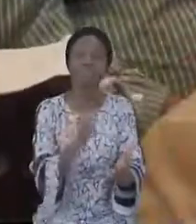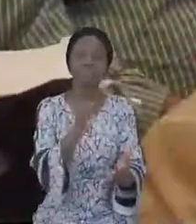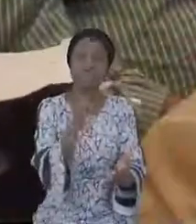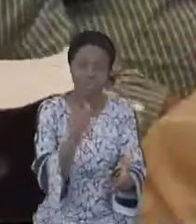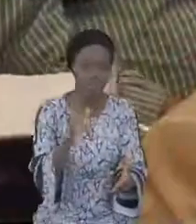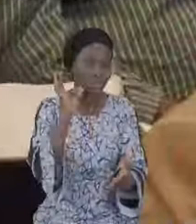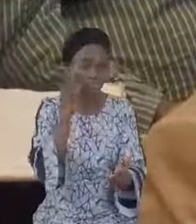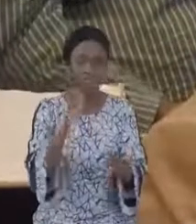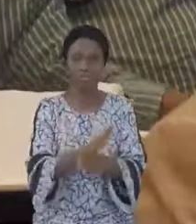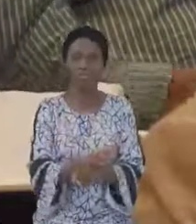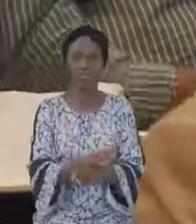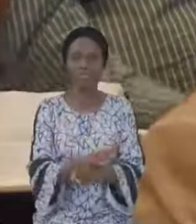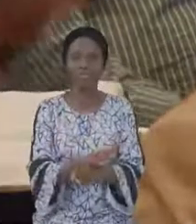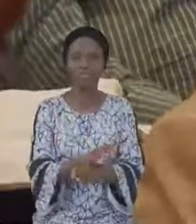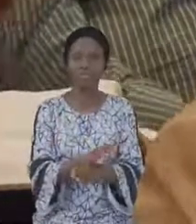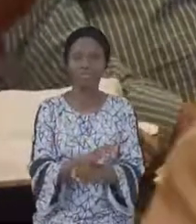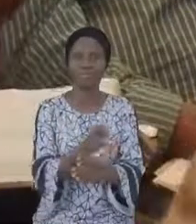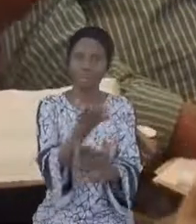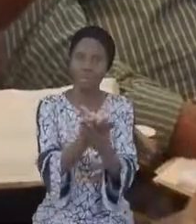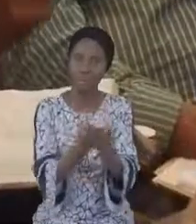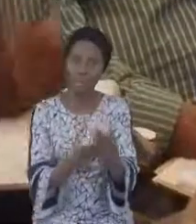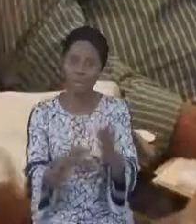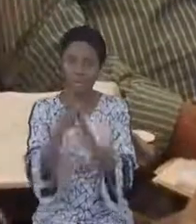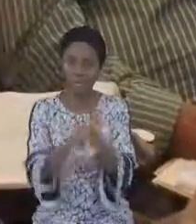La stérilité est ôtée.